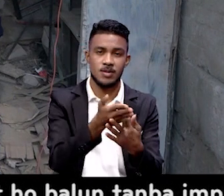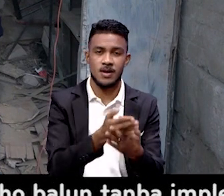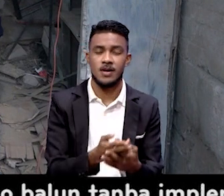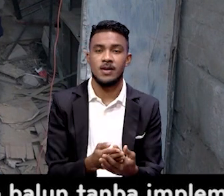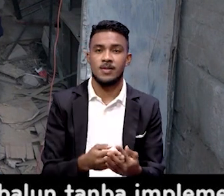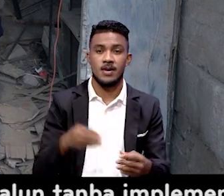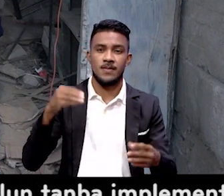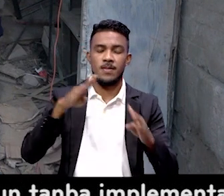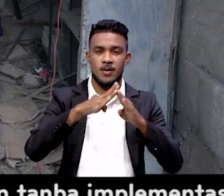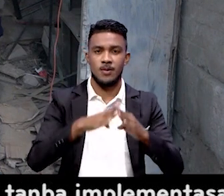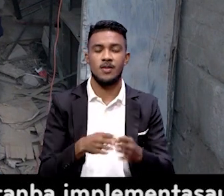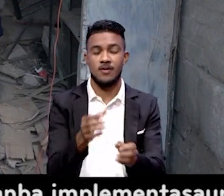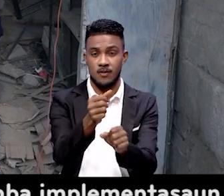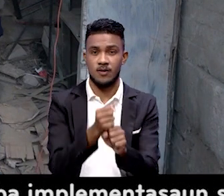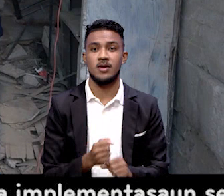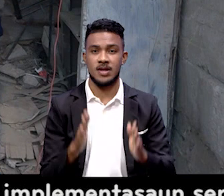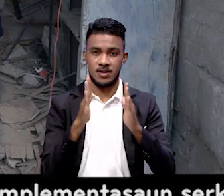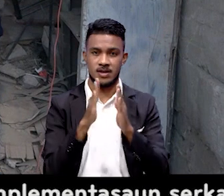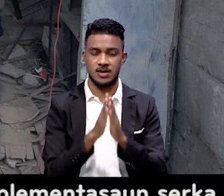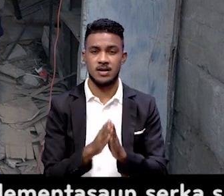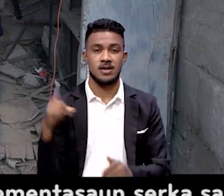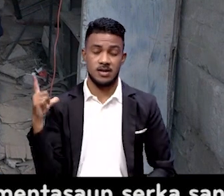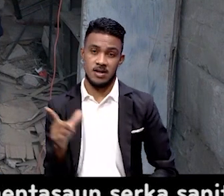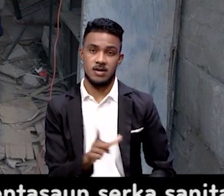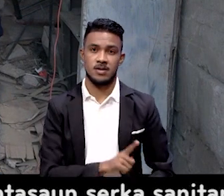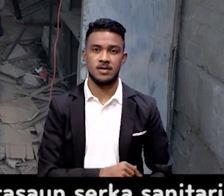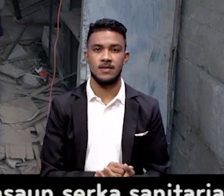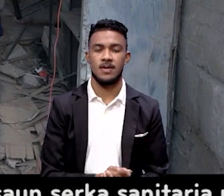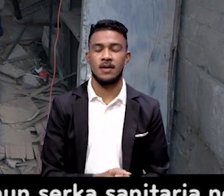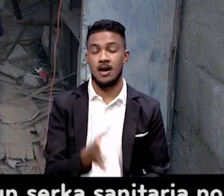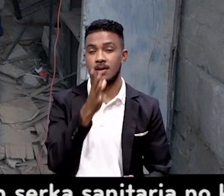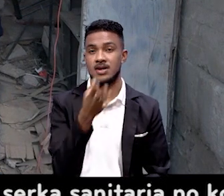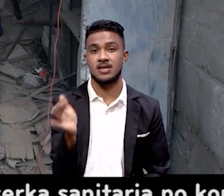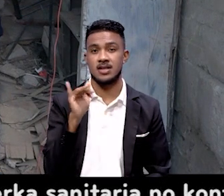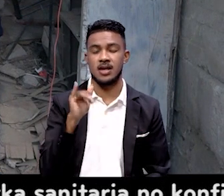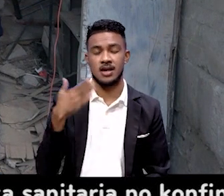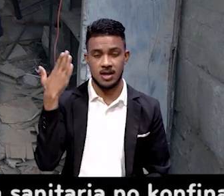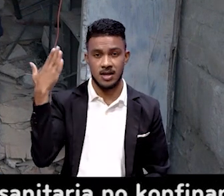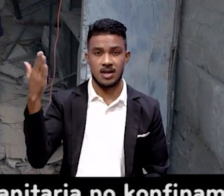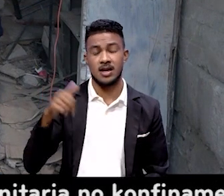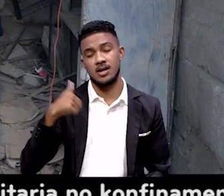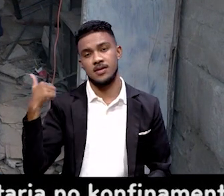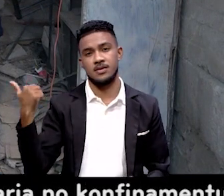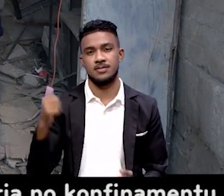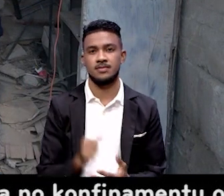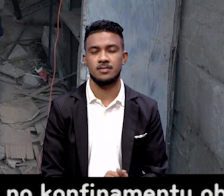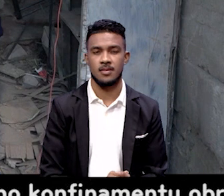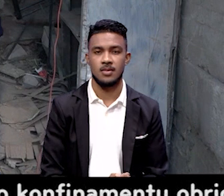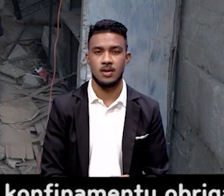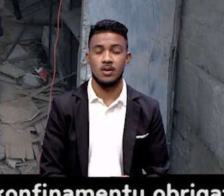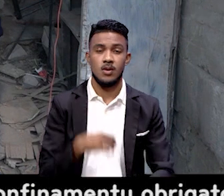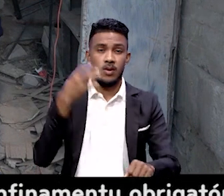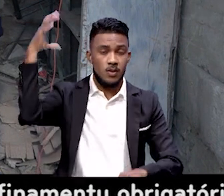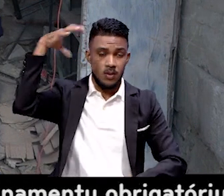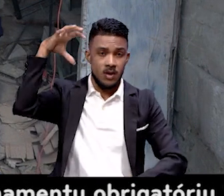mana tak ada yang kendiri. Oh iya minutu ikus. Antau signifikan kata kamasir momentu ini amasir liur hela. Iya liur hela. Antau ini udang dan makasan